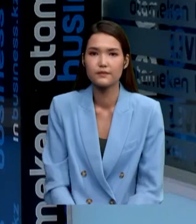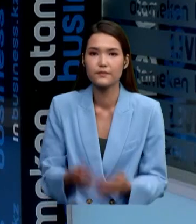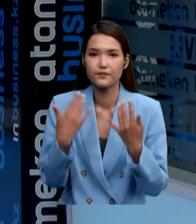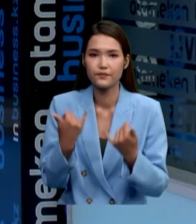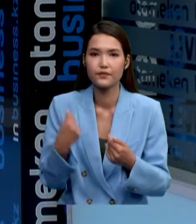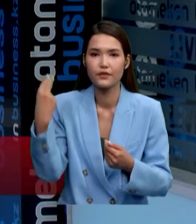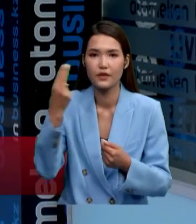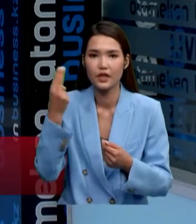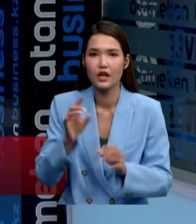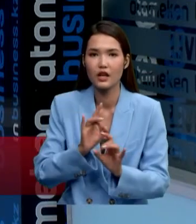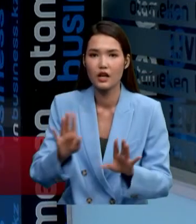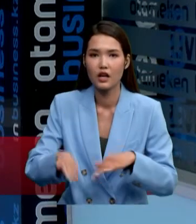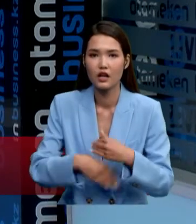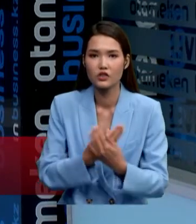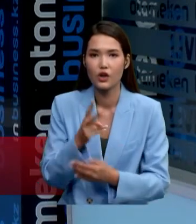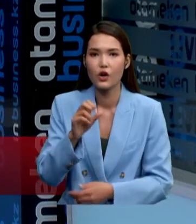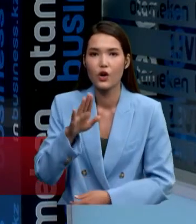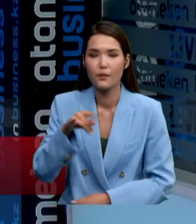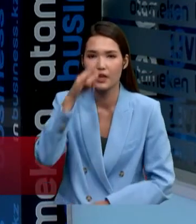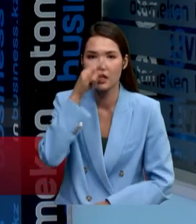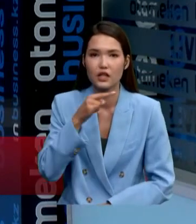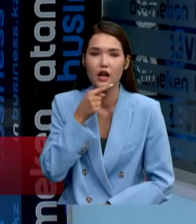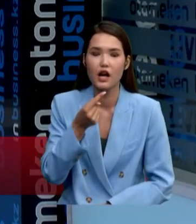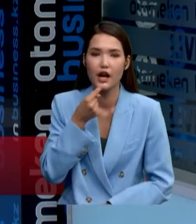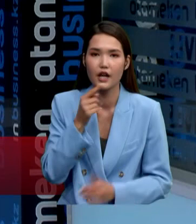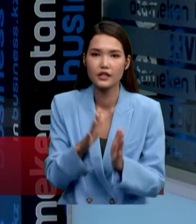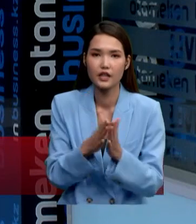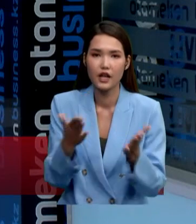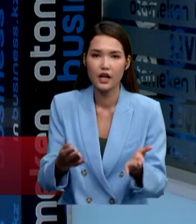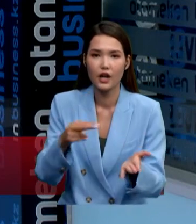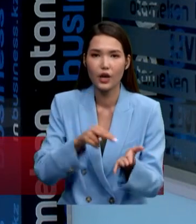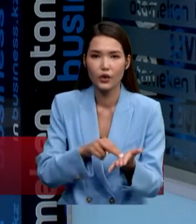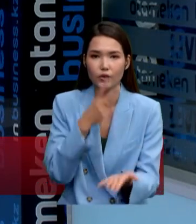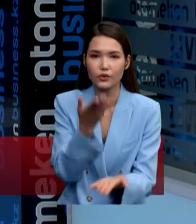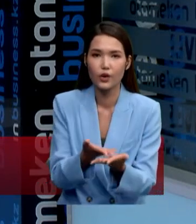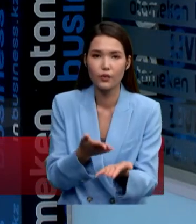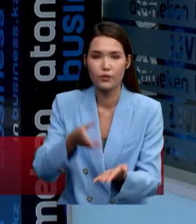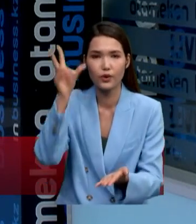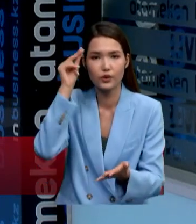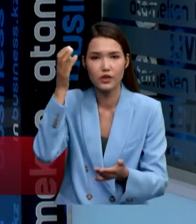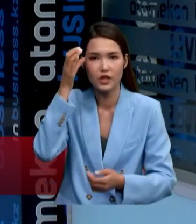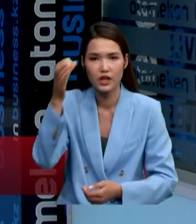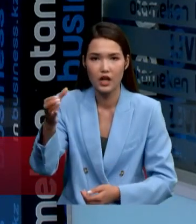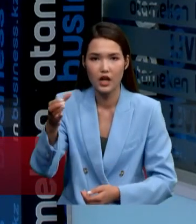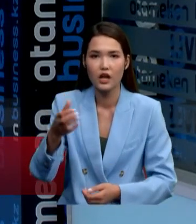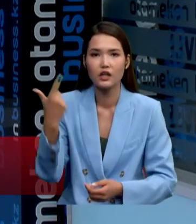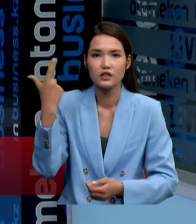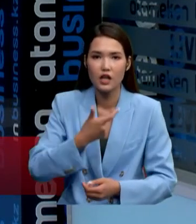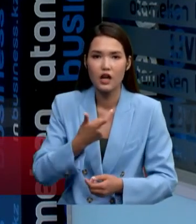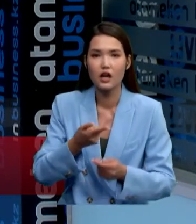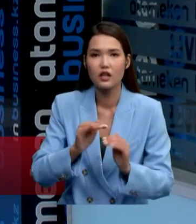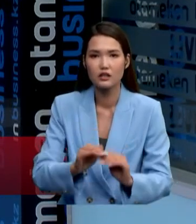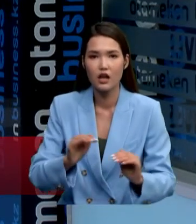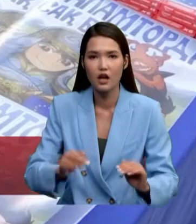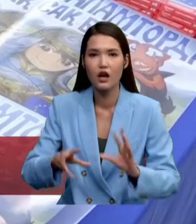Сегодня в столице презентовали новый комикс на казахском языке. Книжка является инструкцией по цифровой грамотности для детей.